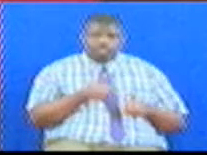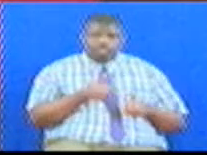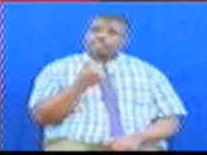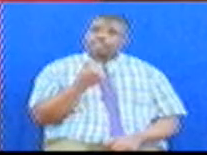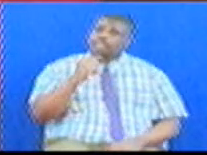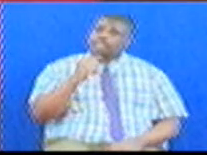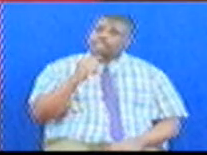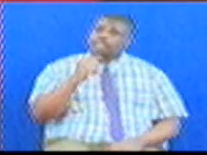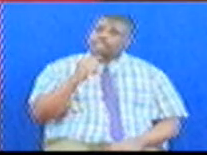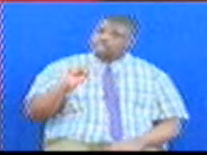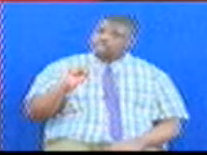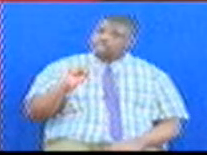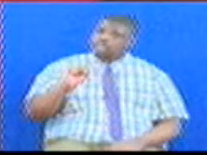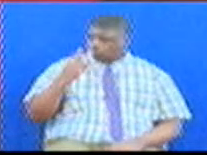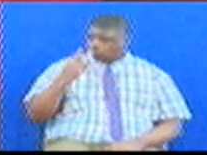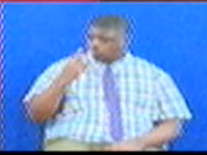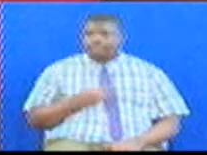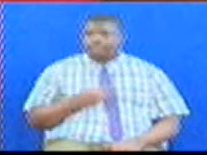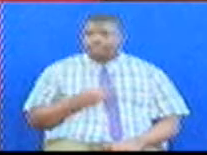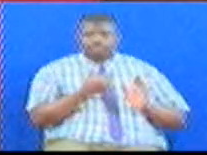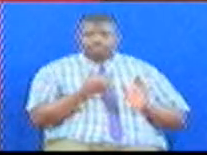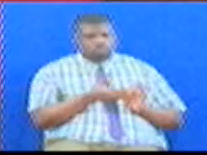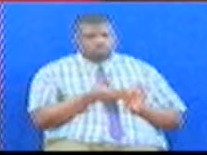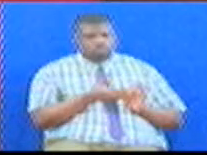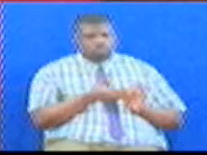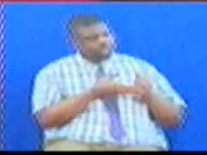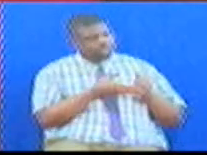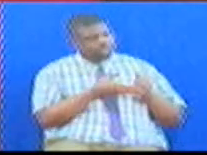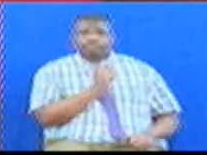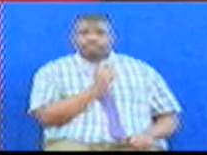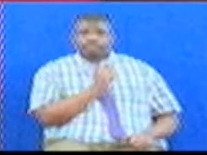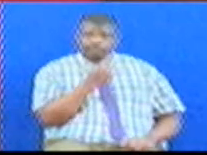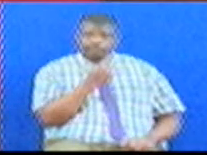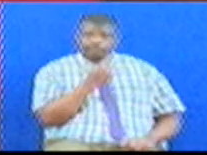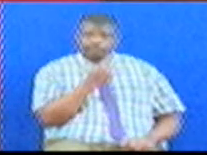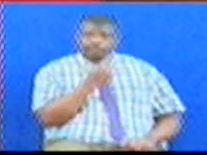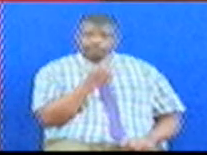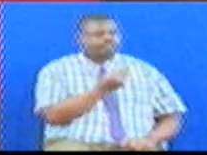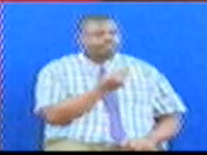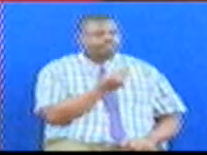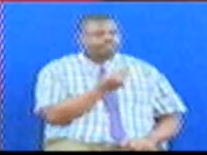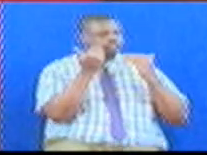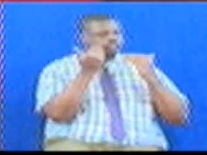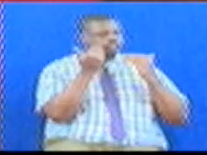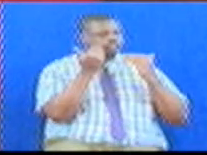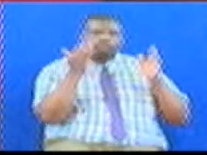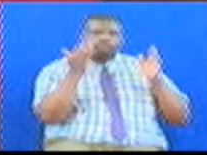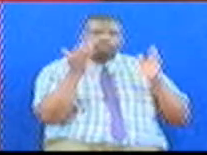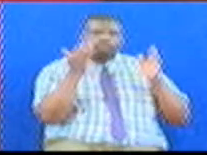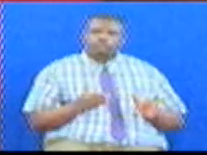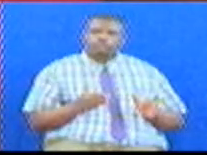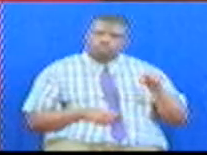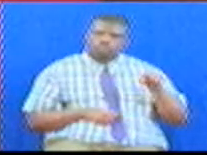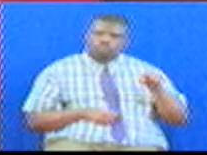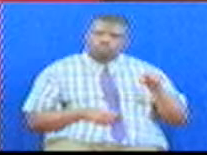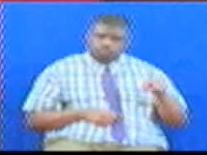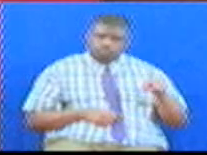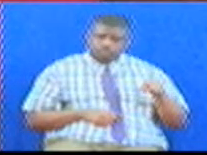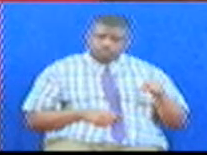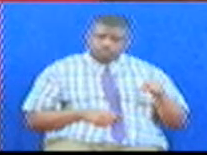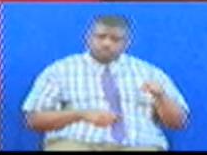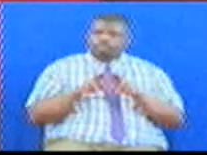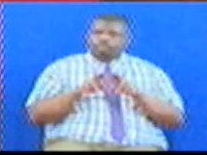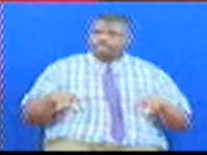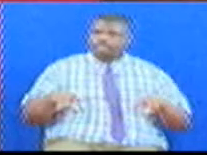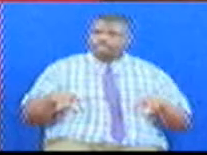wangeliona. Kwa mfano, Mheshimiwa Naibu Spika, akiwa ameshtakiwa jaji mkuu alafu kwenye mahakama